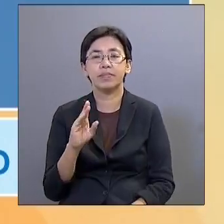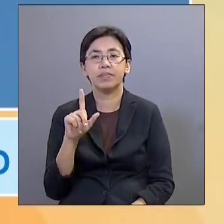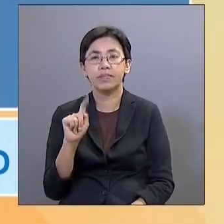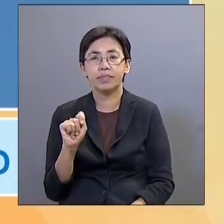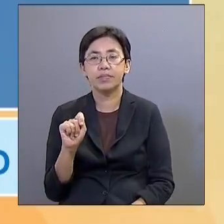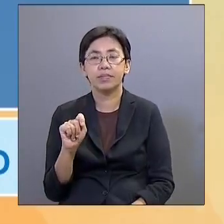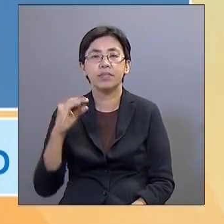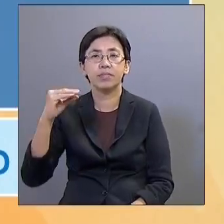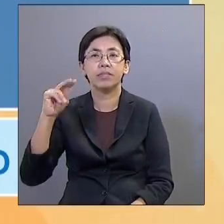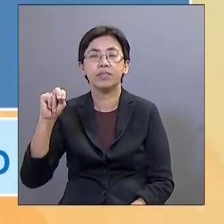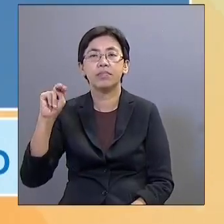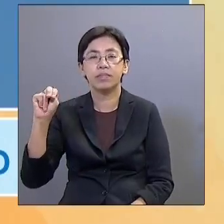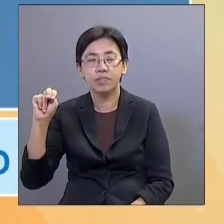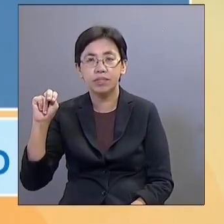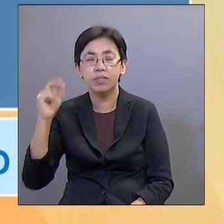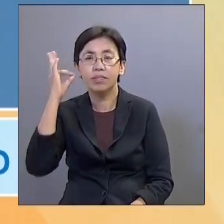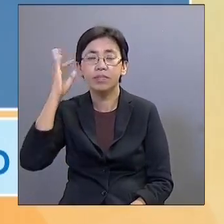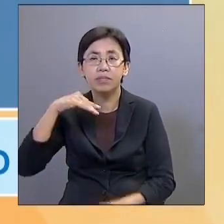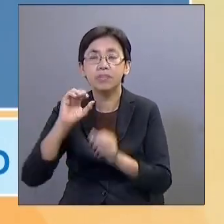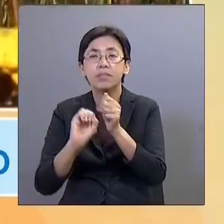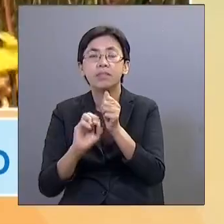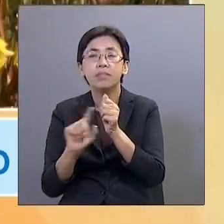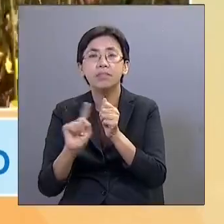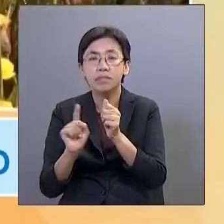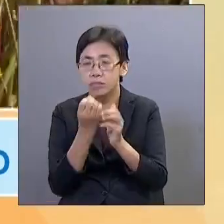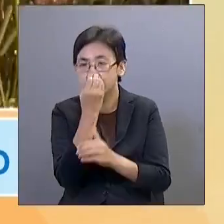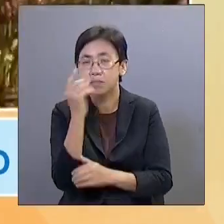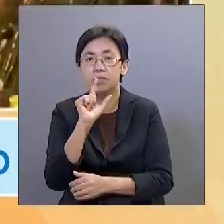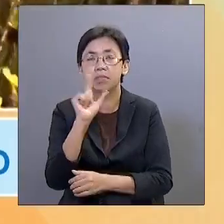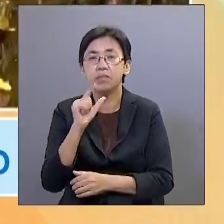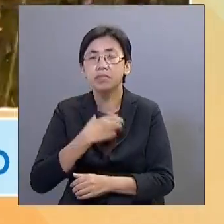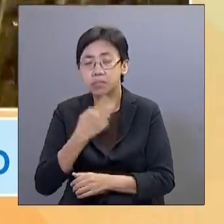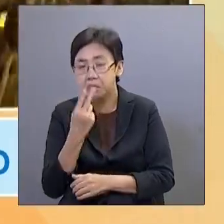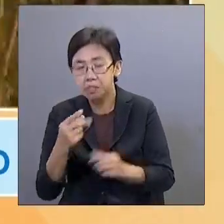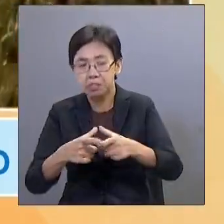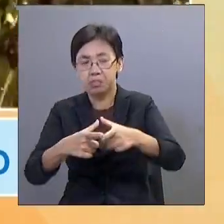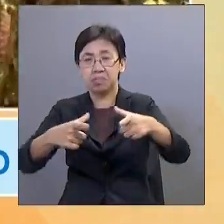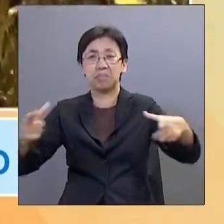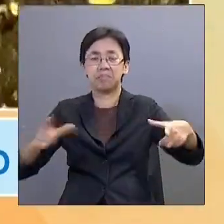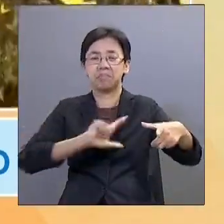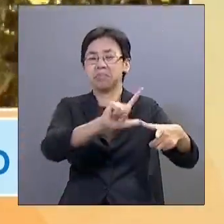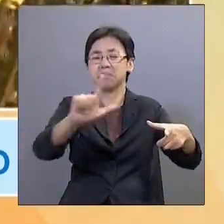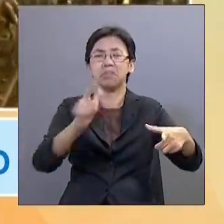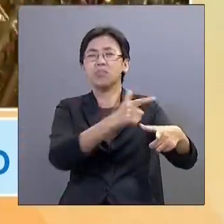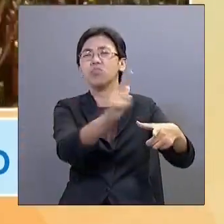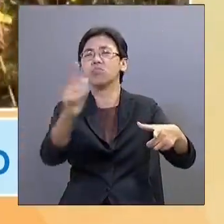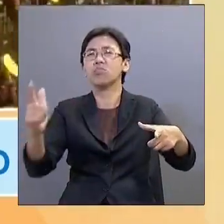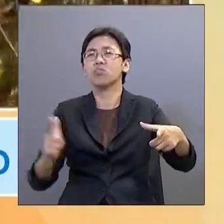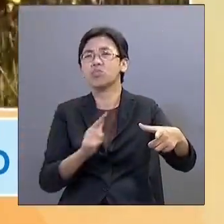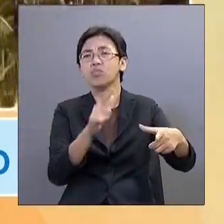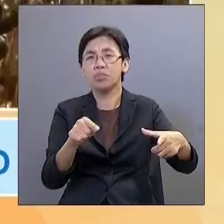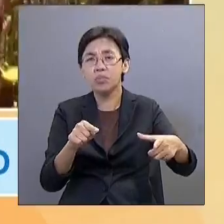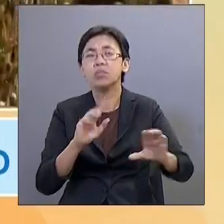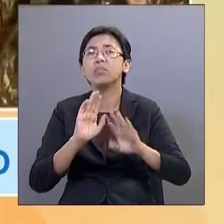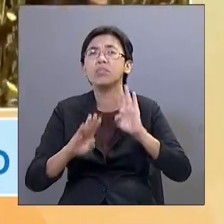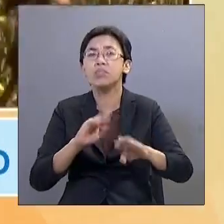งเนี่ยแนะนำนะคะคุณผู้ชมใครจะไปเที่ยวชมความงามของดอกนี ้ เป็นทุ่งสีทองอารามเลยกับดอกทิพวรรณค่ะมาช่วงเวลาประ